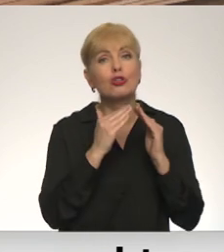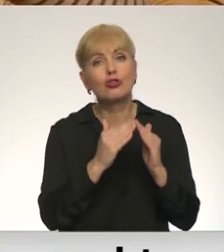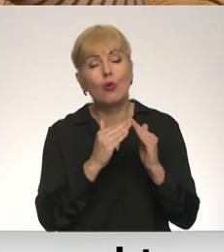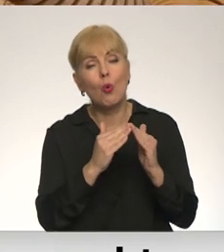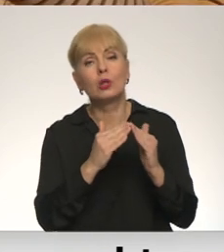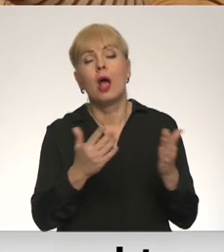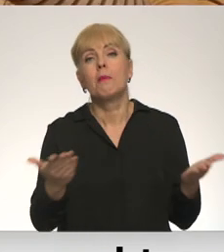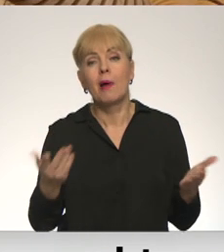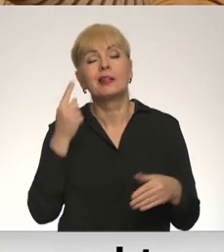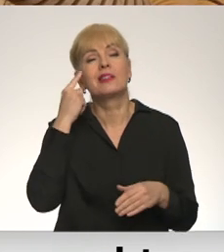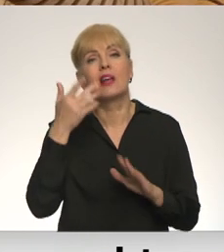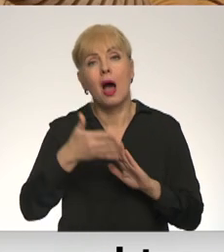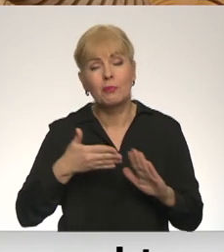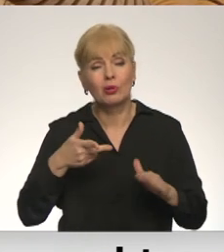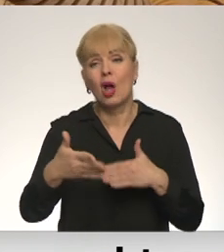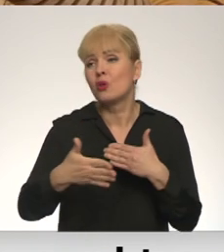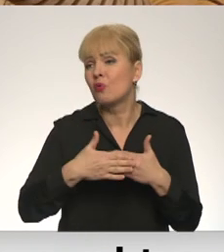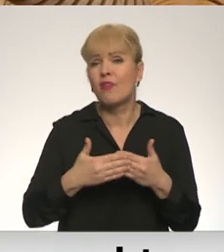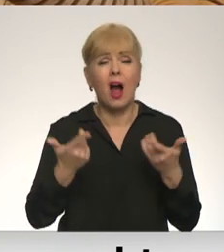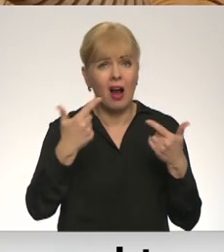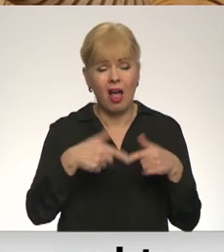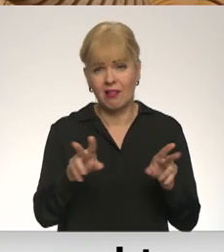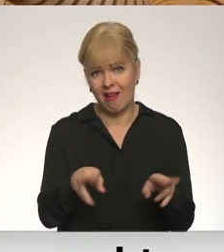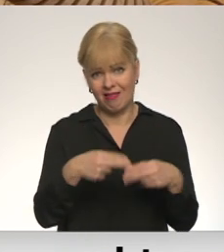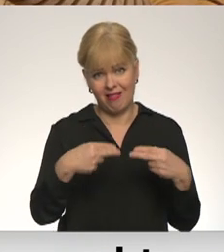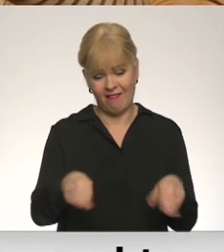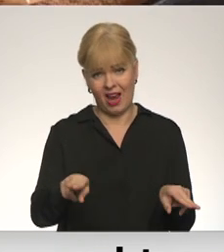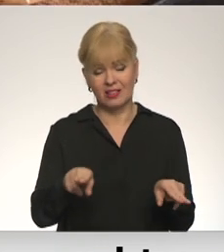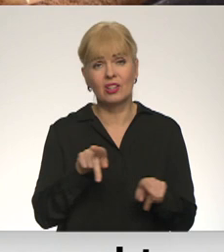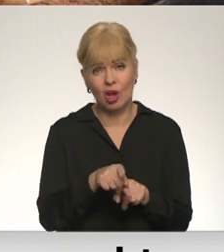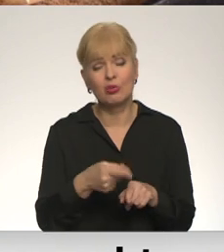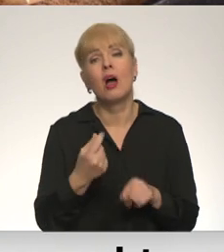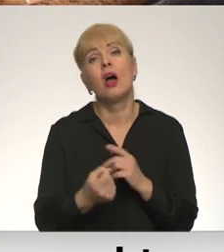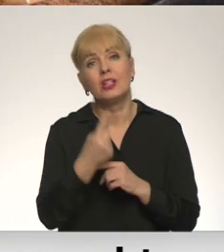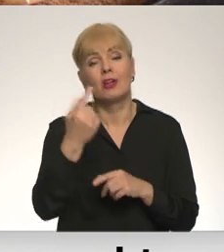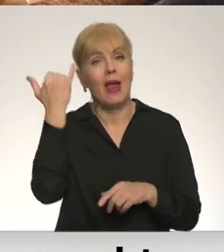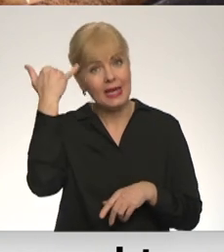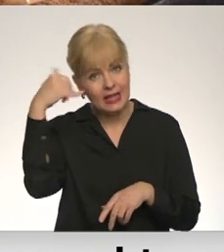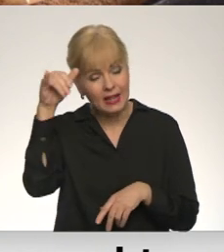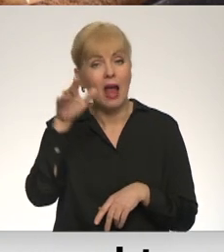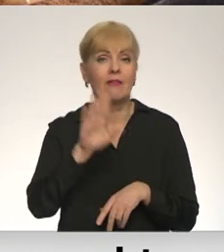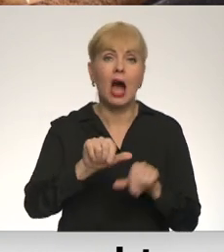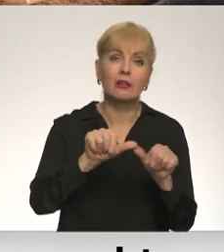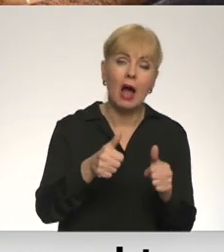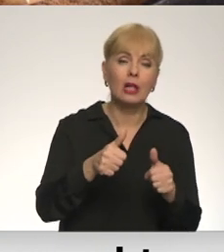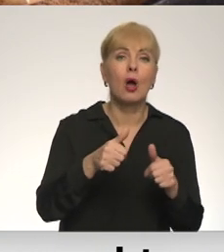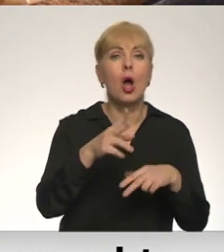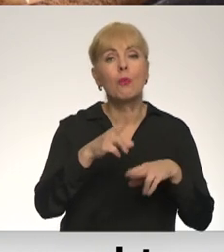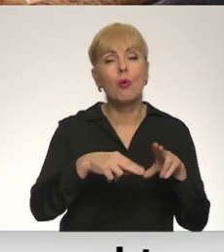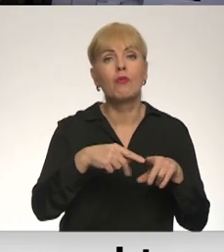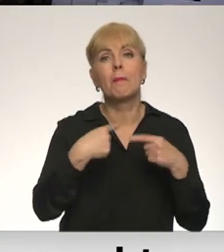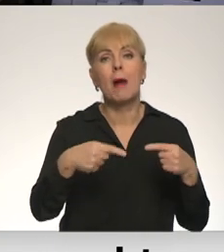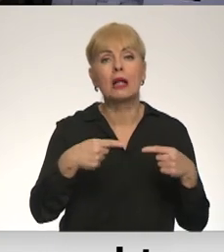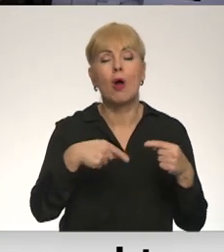bēniņos, bet saproti, ka pats tuvākajā laikā tā patās neizlietosi. Tā radusies doma, ka varētu veidot būvmateriālu apmaiņas